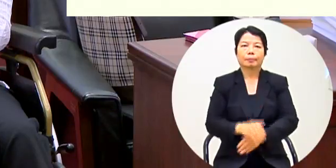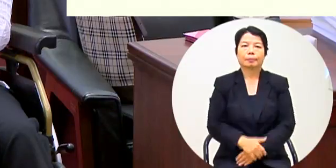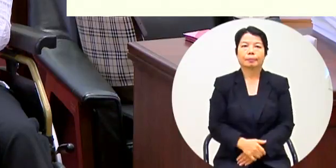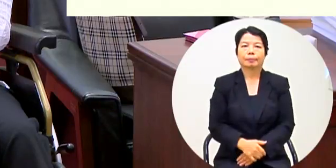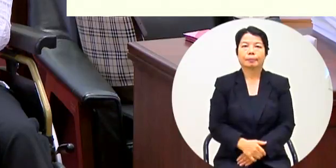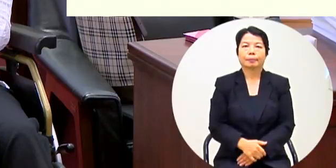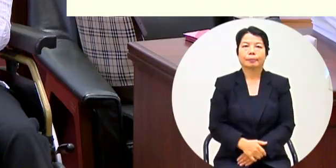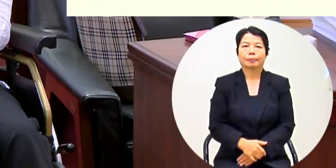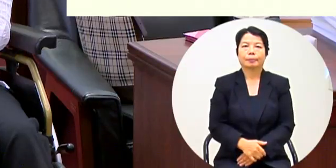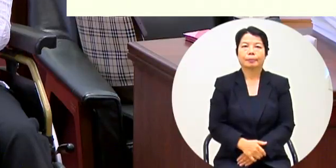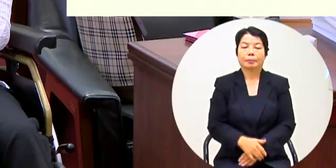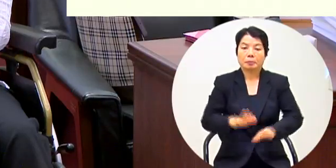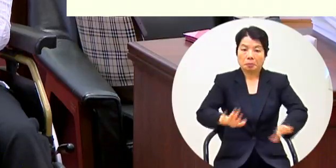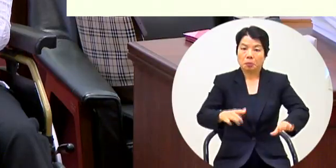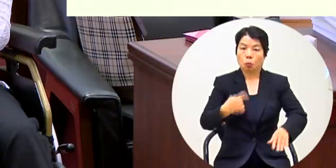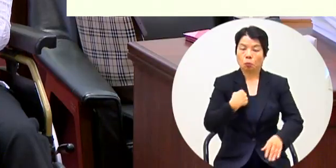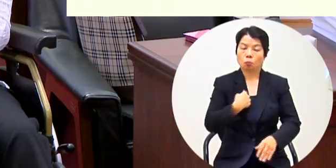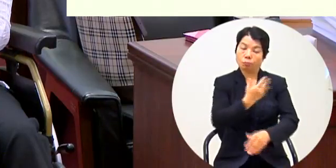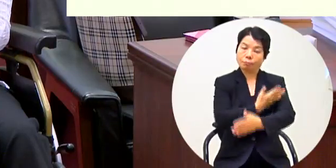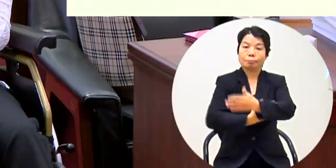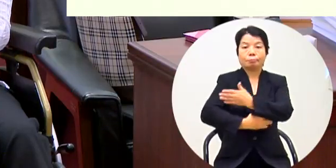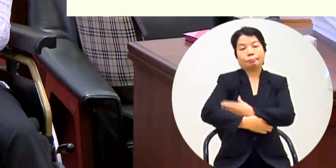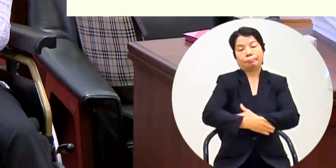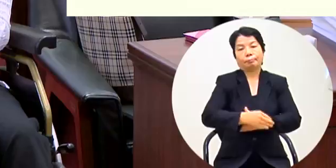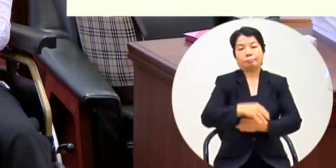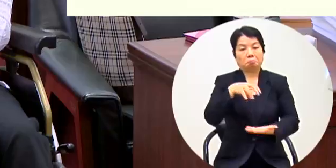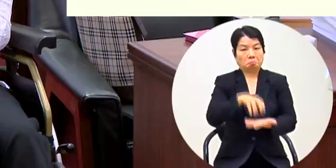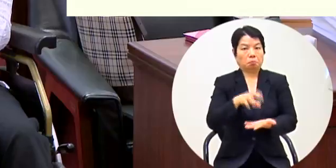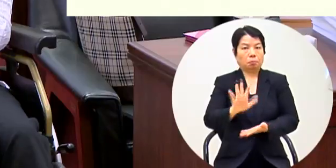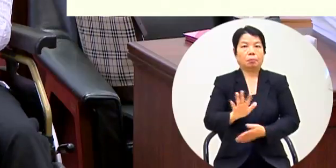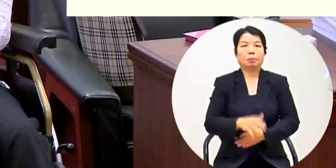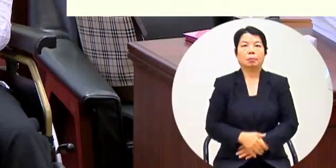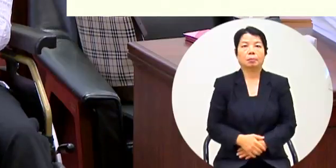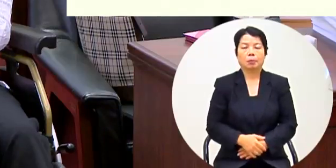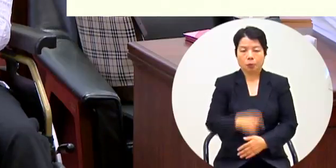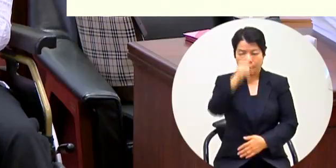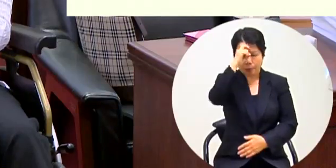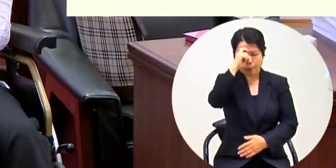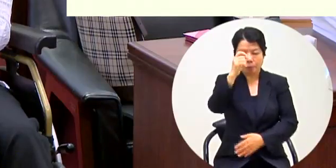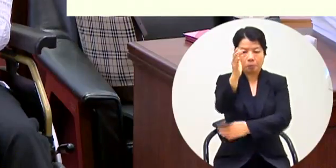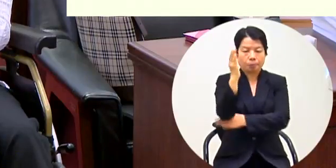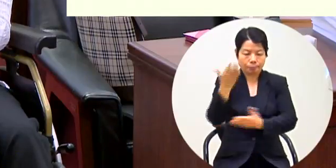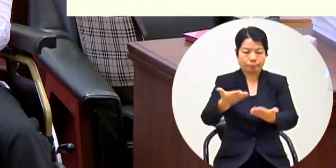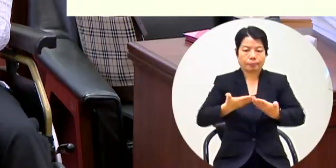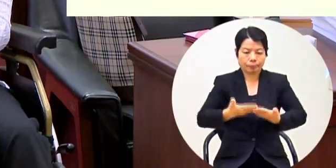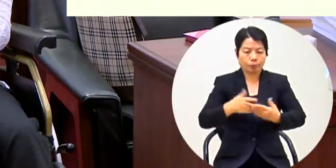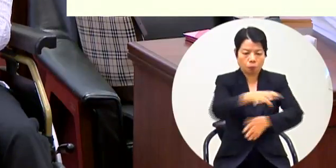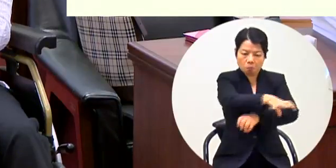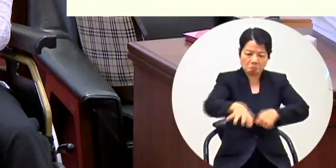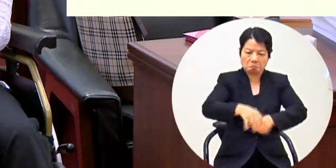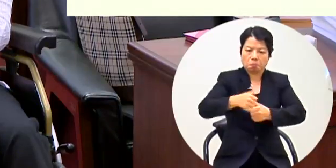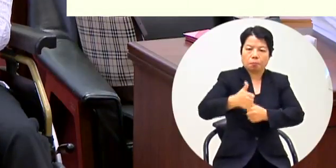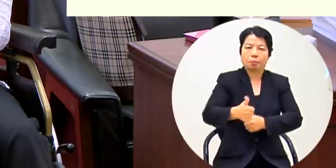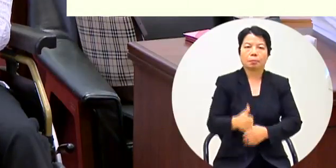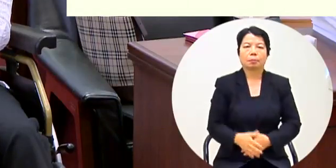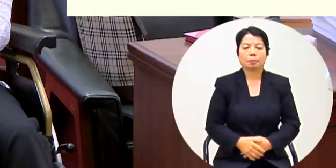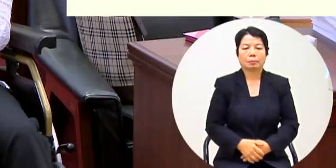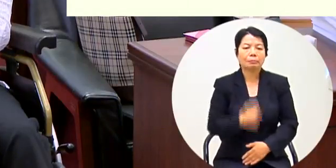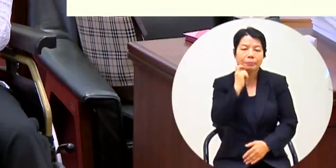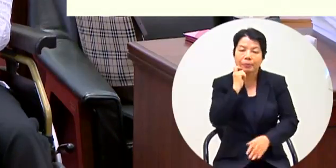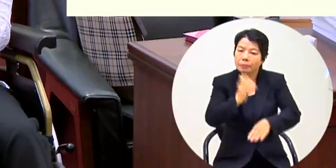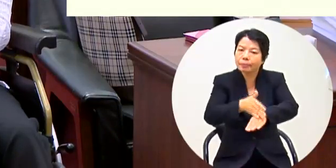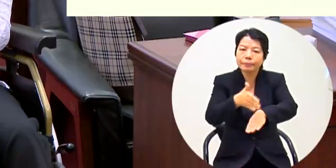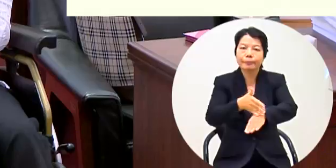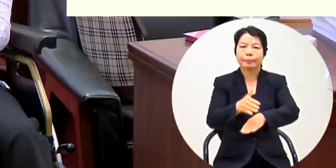碍者，我期待的政府给我的友善环境其实并不难，可是是怎么样去做